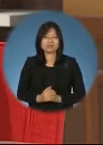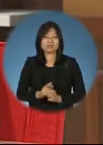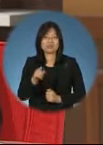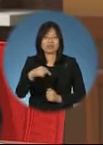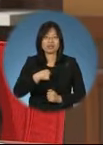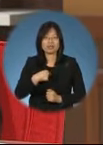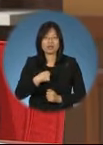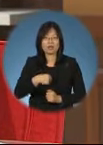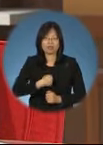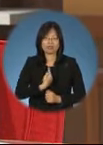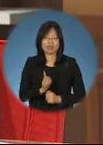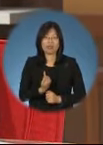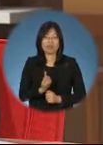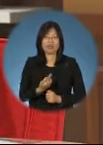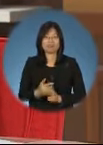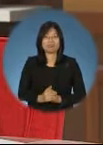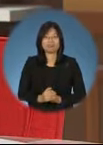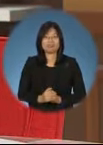나 혼자다.